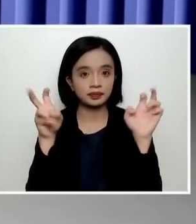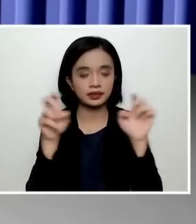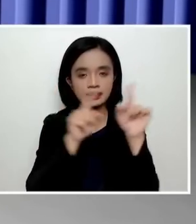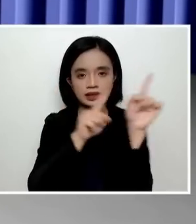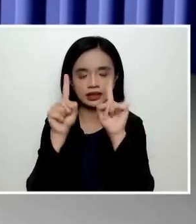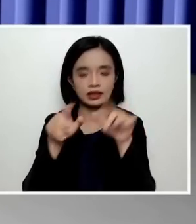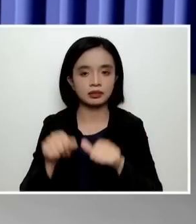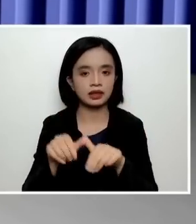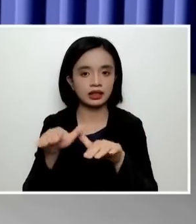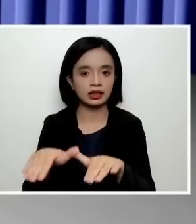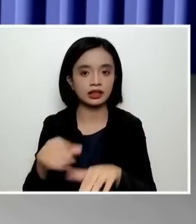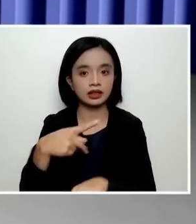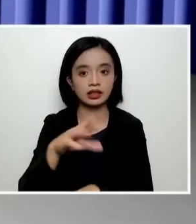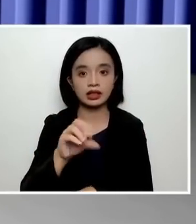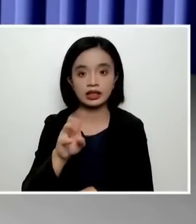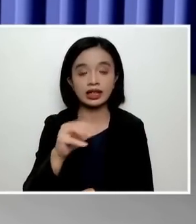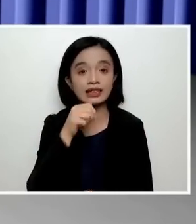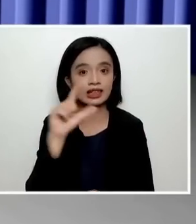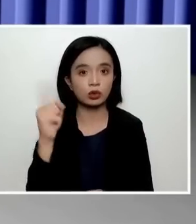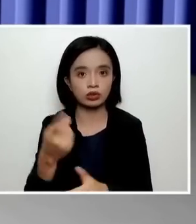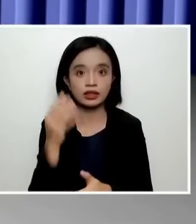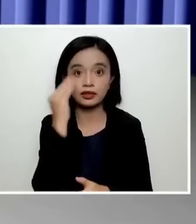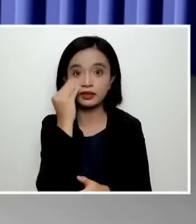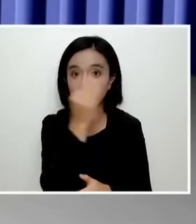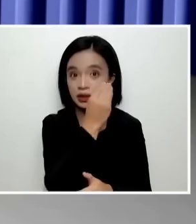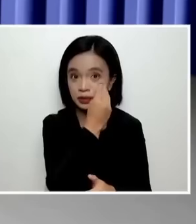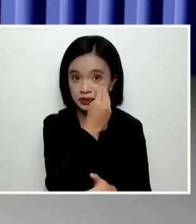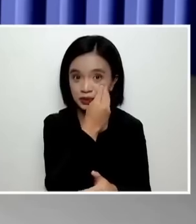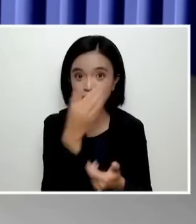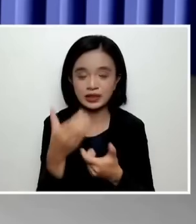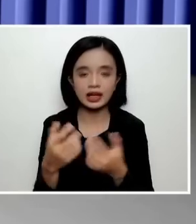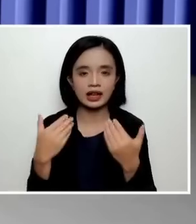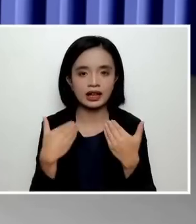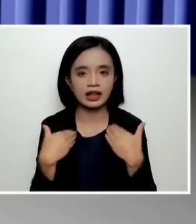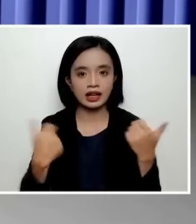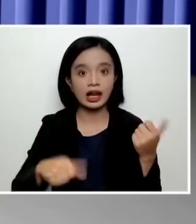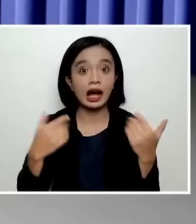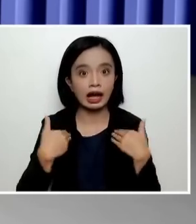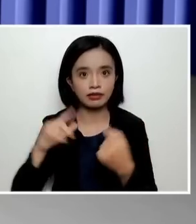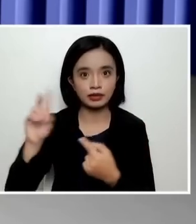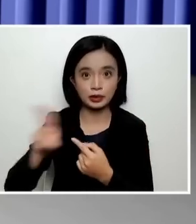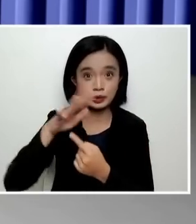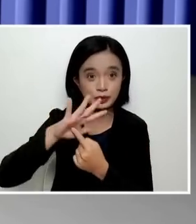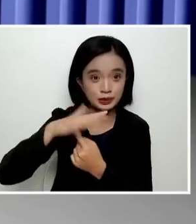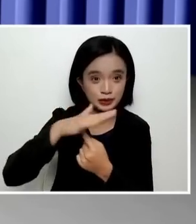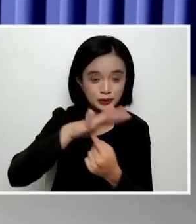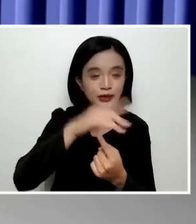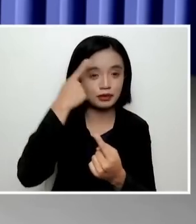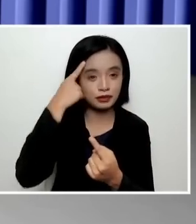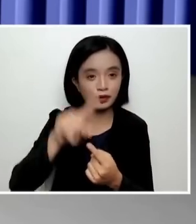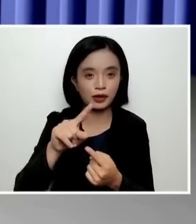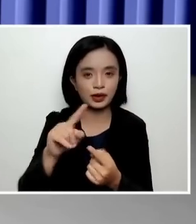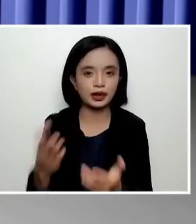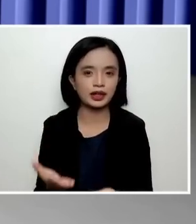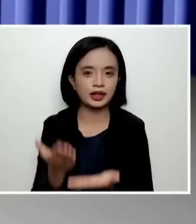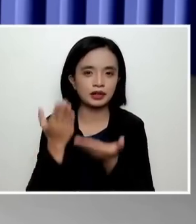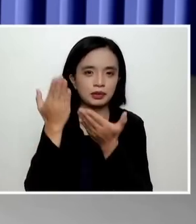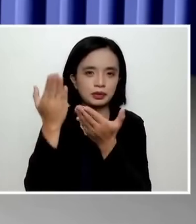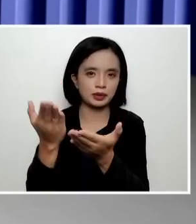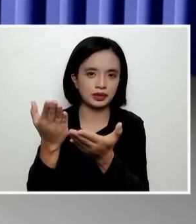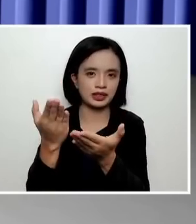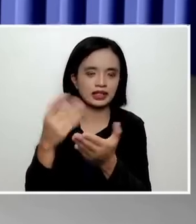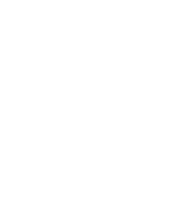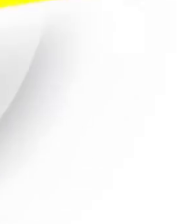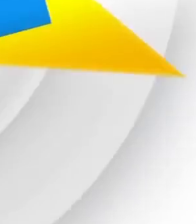kasi sa bouquet at harana, may gumamit pa ng helicopter sa promposal. Nagpapatrol, Ganiel